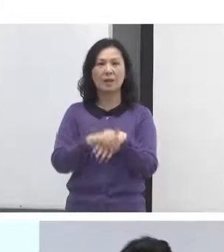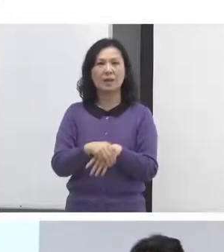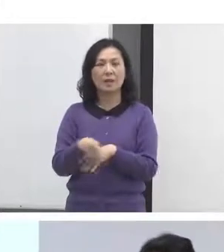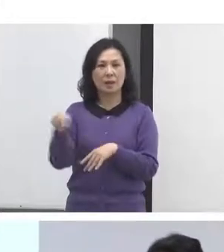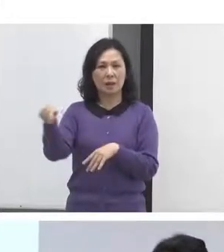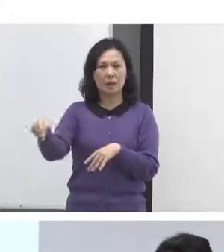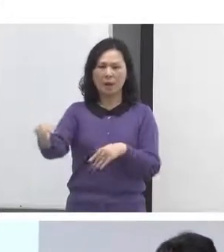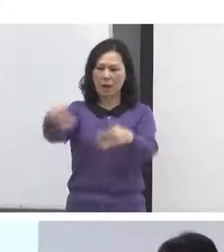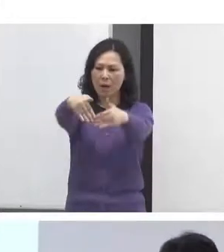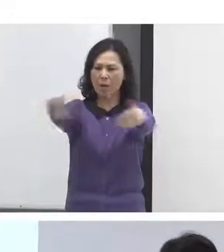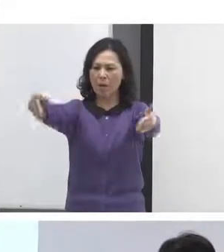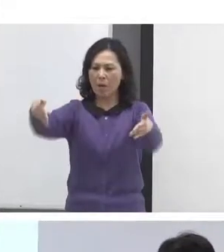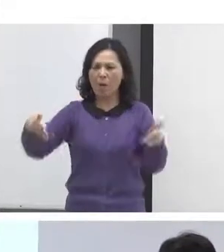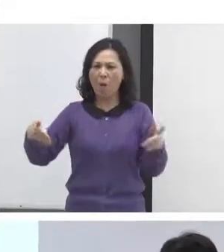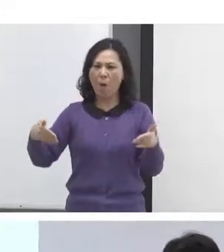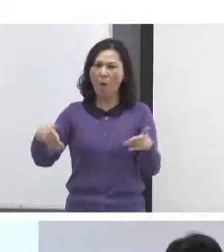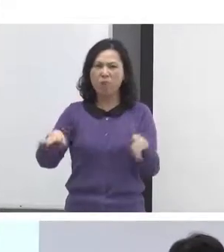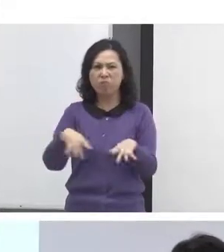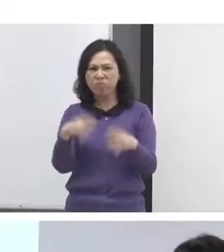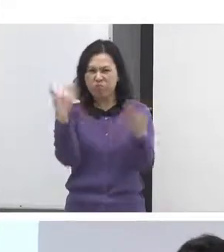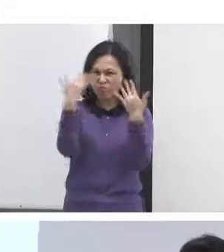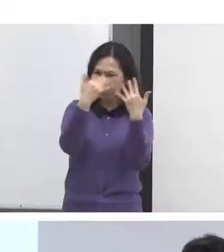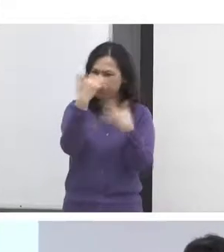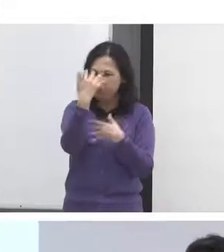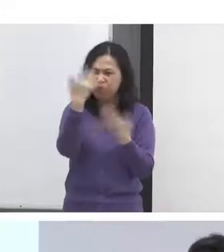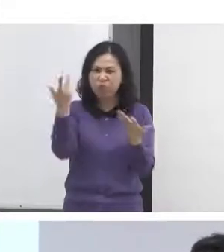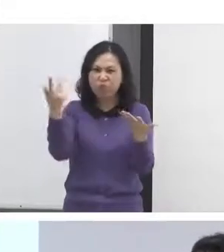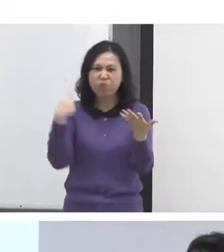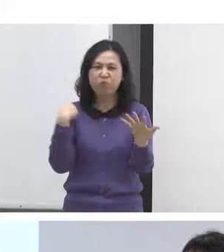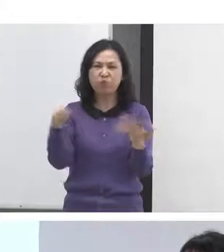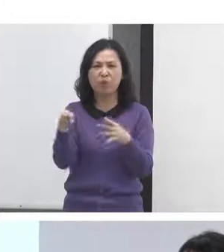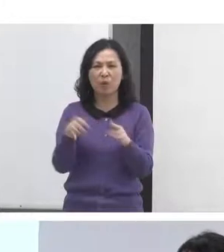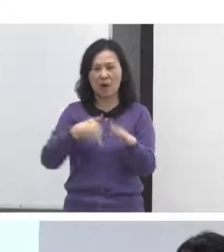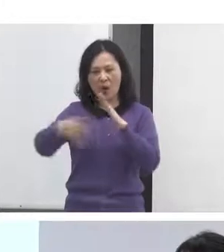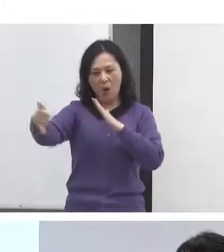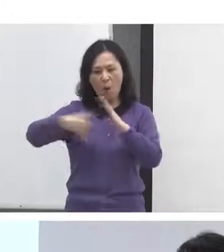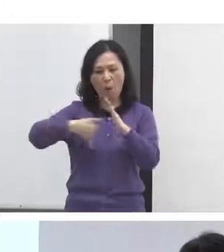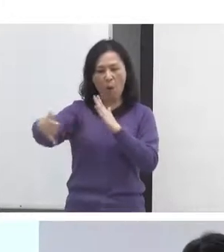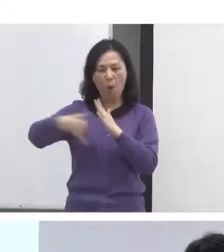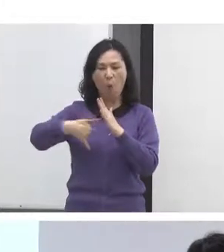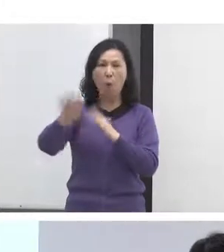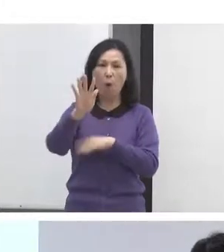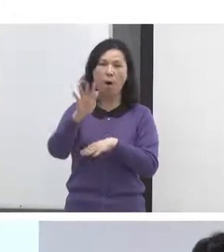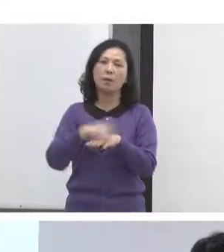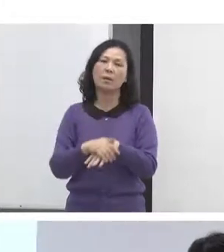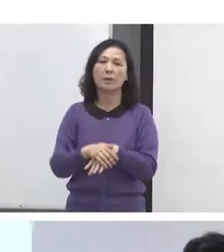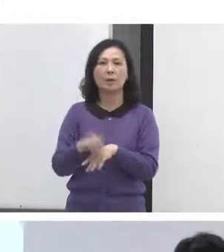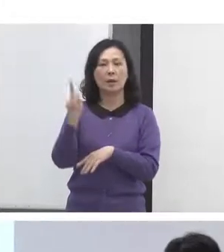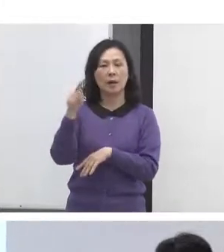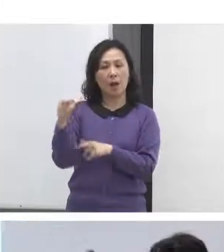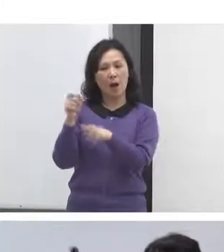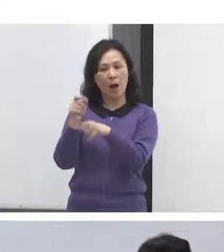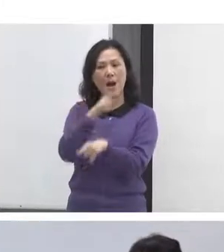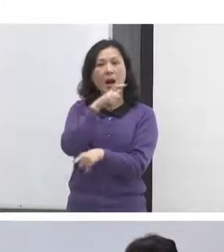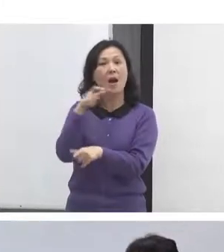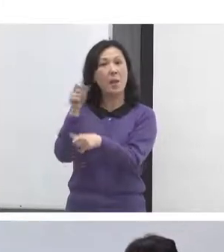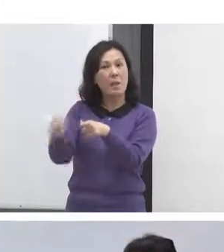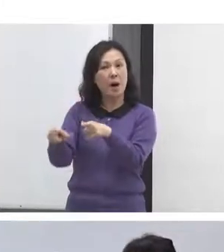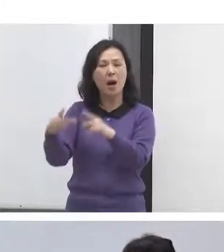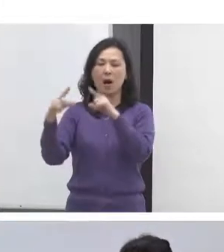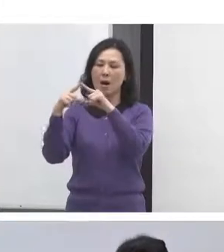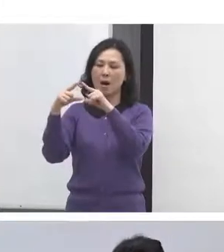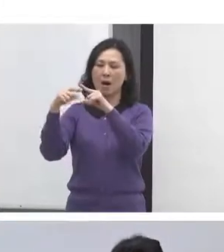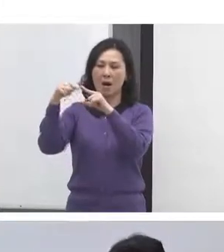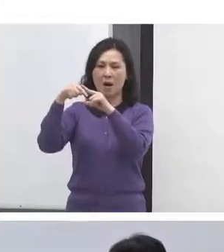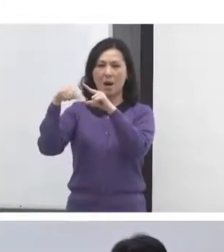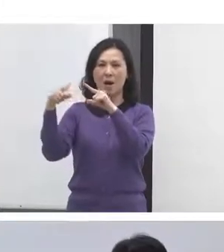较不确定的，进进出出的。那传统的那个 firm 它就是一个就是公司，它就是一个三角形，它是一个